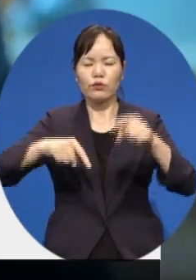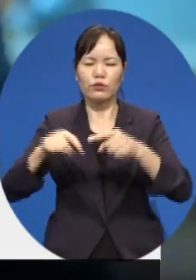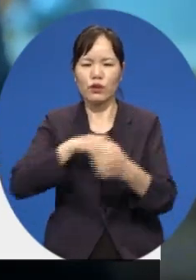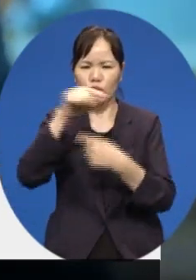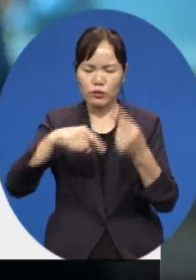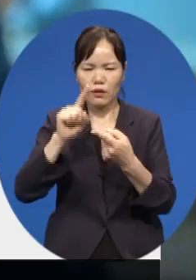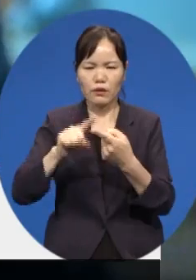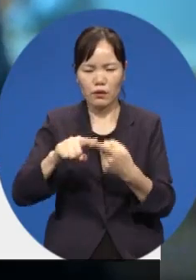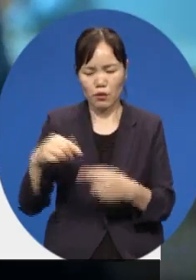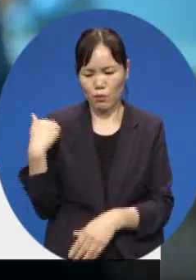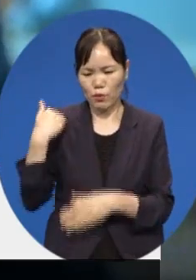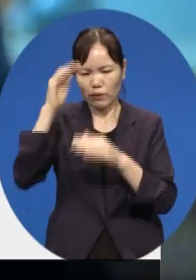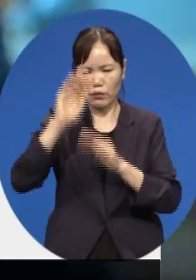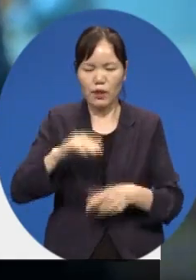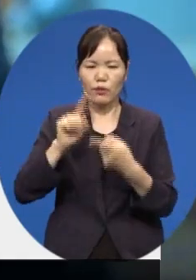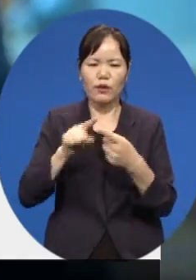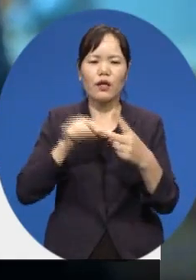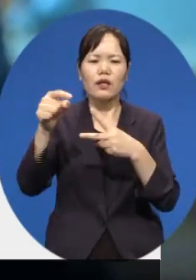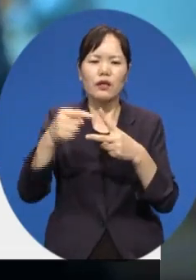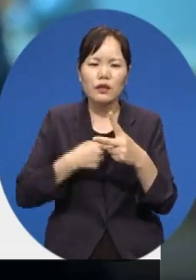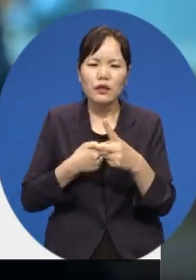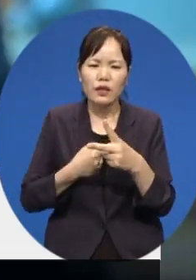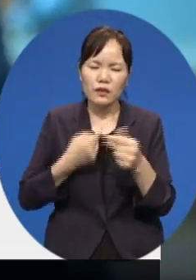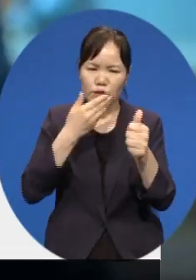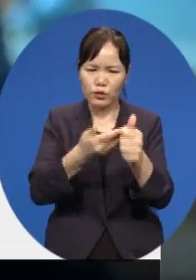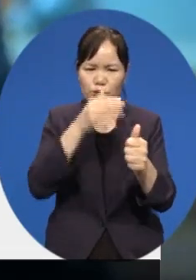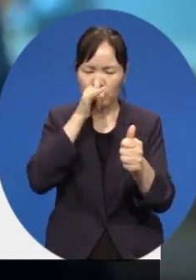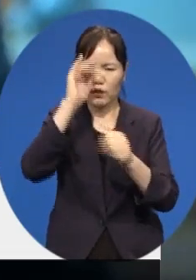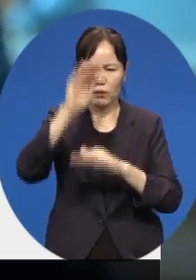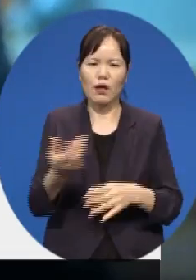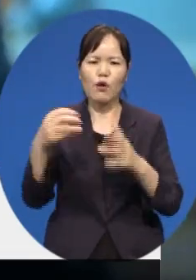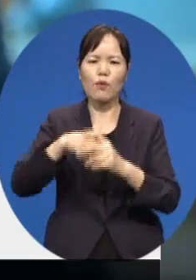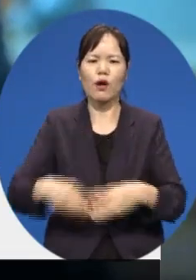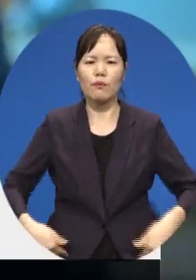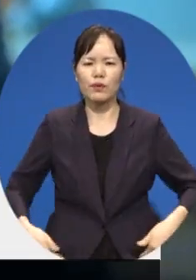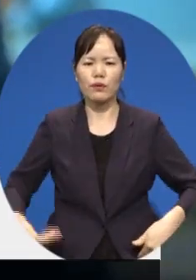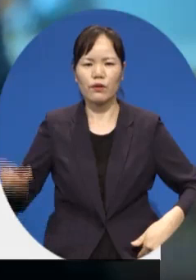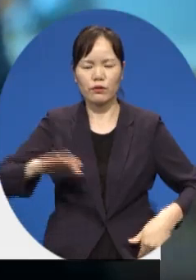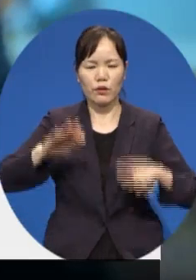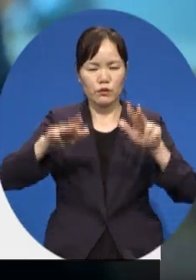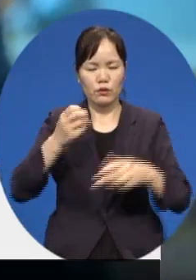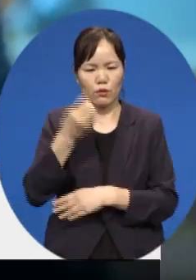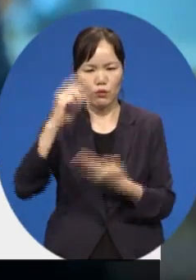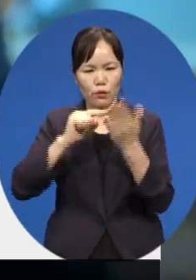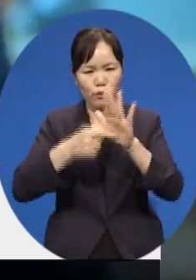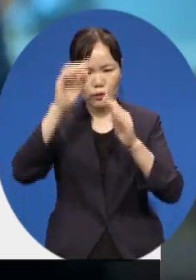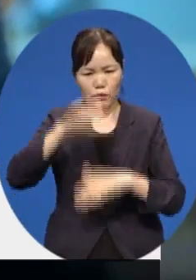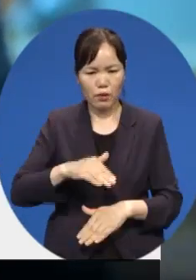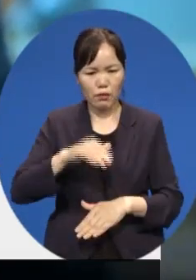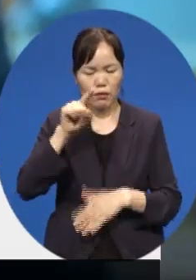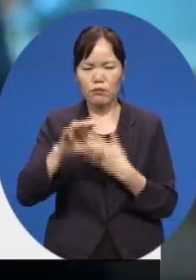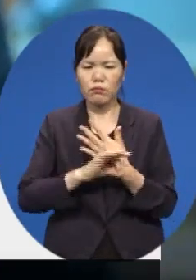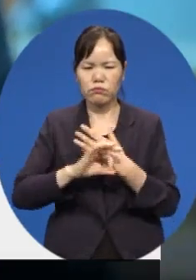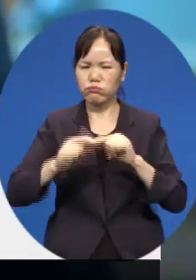미처 몰랐던 부분에 대해서 이해를 구할 수 있는 내용이 수반돼야 포함돼 있어야 하는데 적어도 지금까지 언론에 보도된 내용을 보면 그렇지 않은